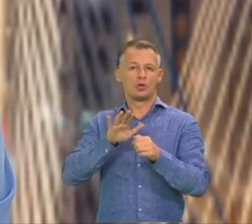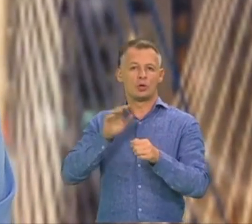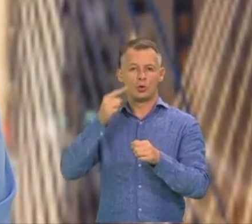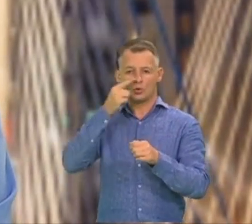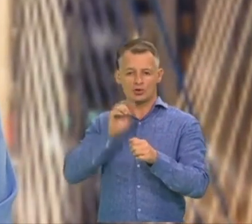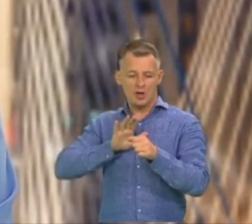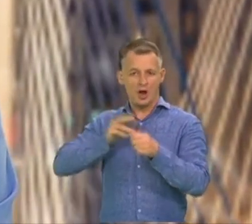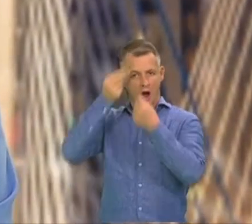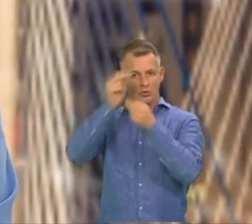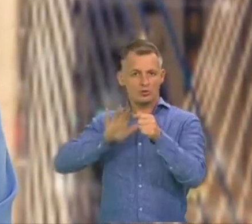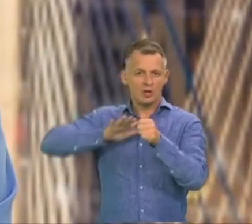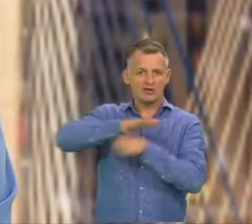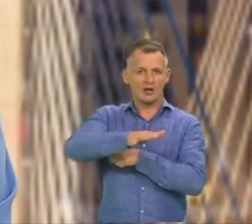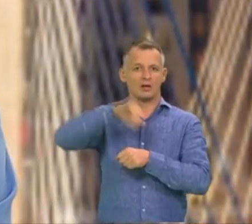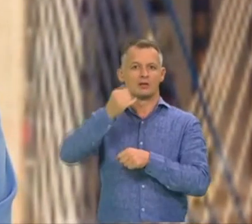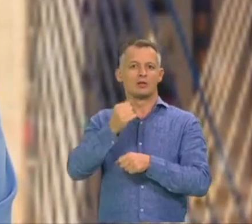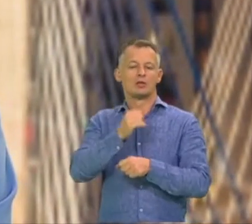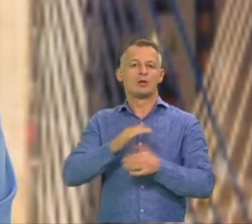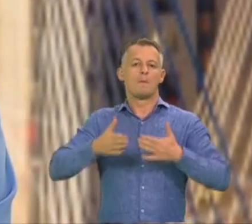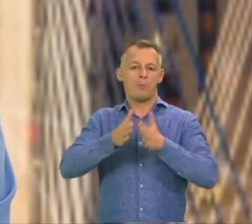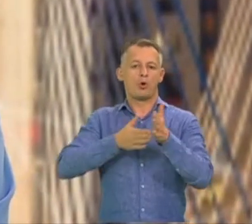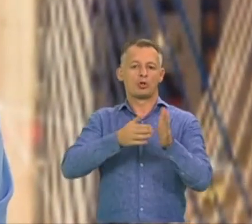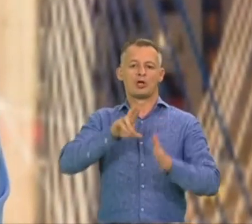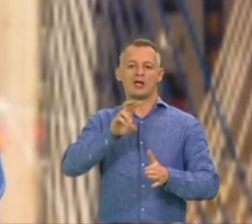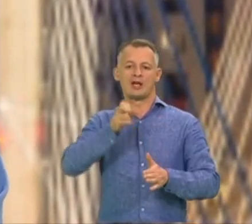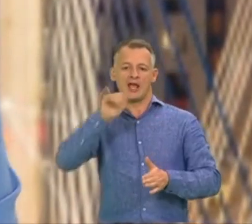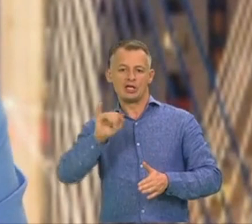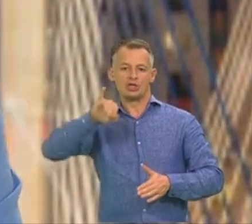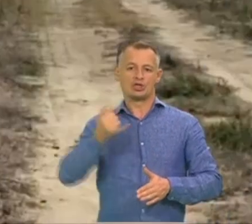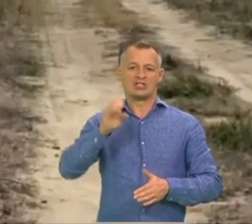asupra porturilor Ren și Ismail, aflate la doar câțiva kilometri de România.